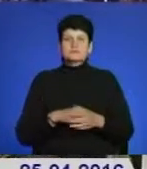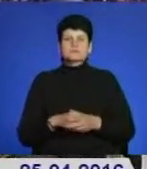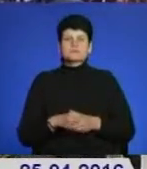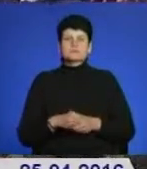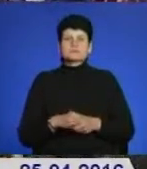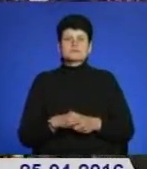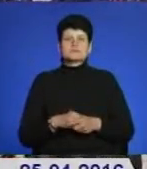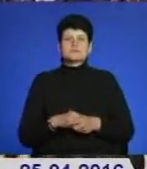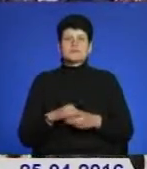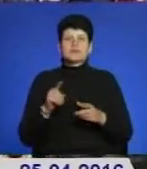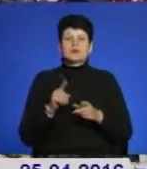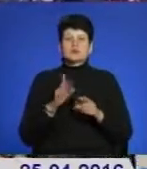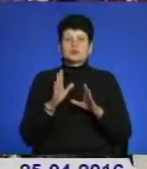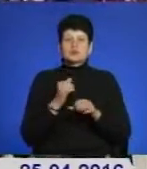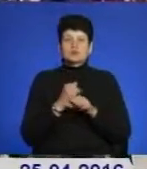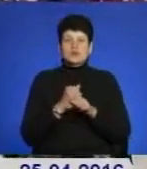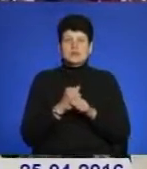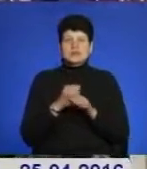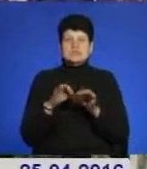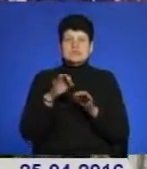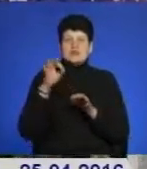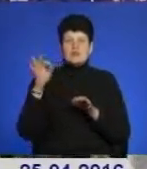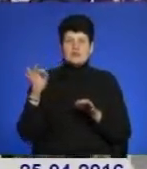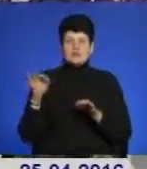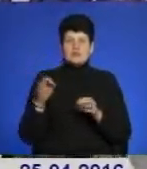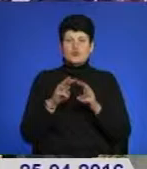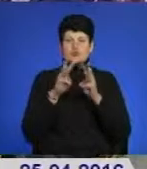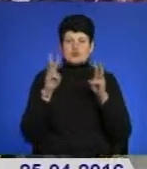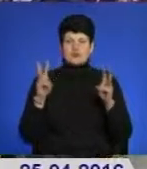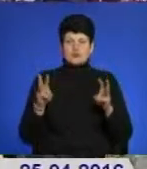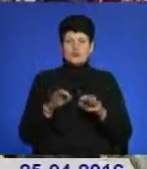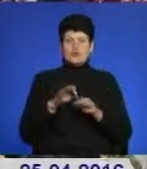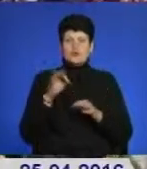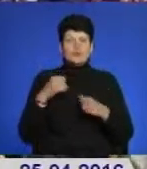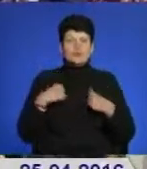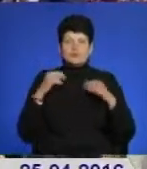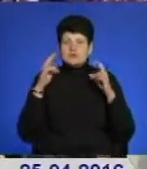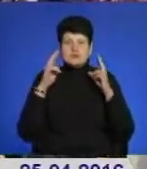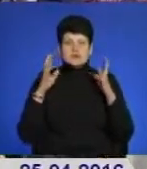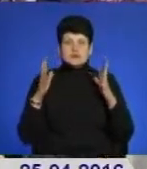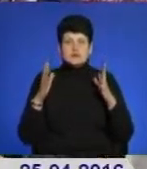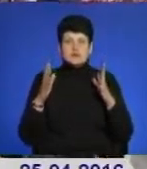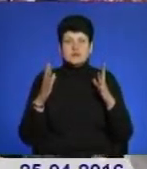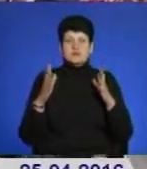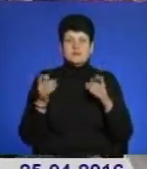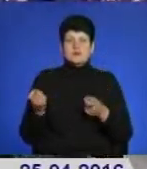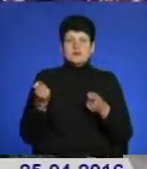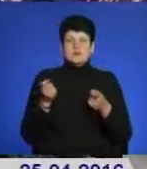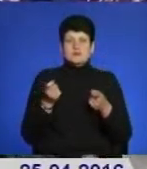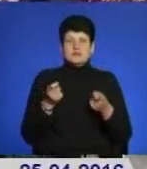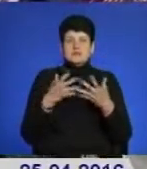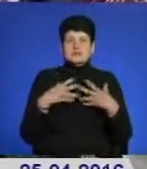Що будете робити з освяченою вербою? З освяченою вербою, ну, не знаю, понесу до сім'ї,